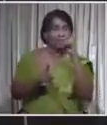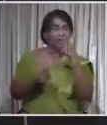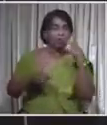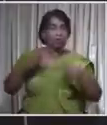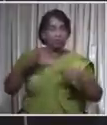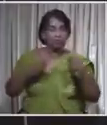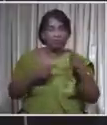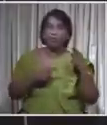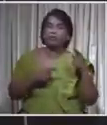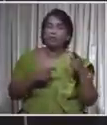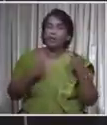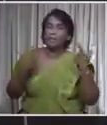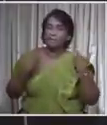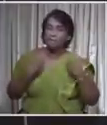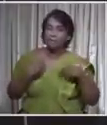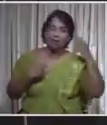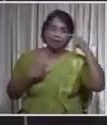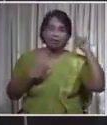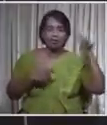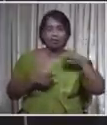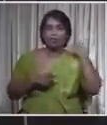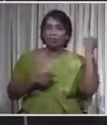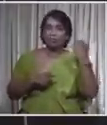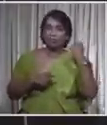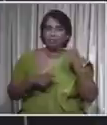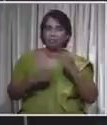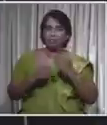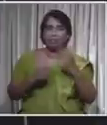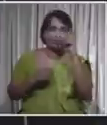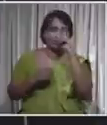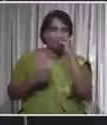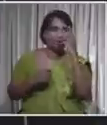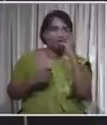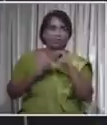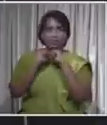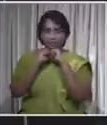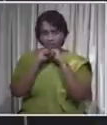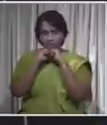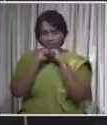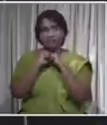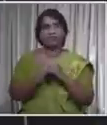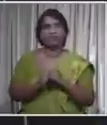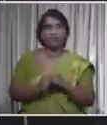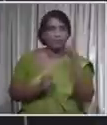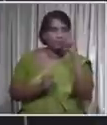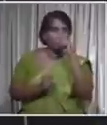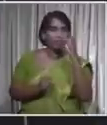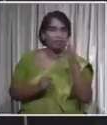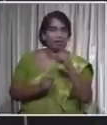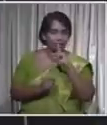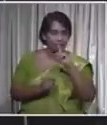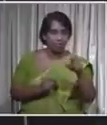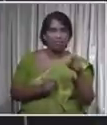පළවෙනි විවාදෙට ගිහිලා මහින්ද මහත්තයා වෙනුවෙන් කතා කරා ඊට පස්සේ මාස 3ක් හැංගුණා මාස 3ක් ඕනන්